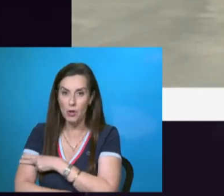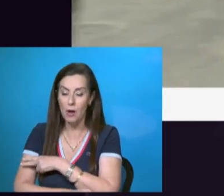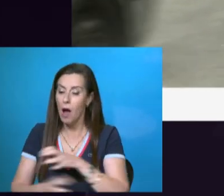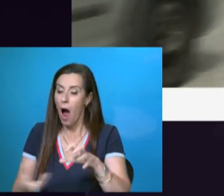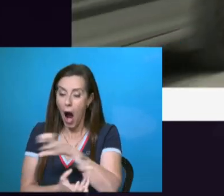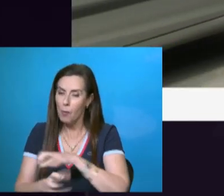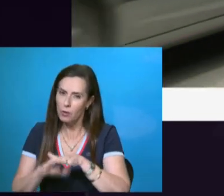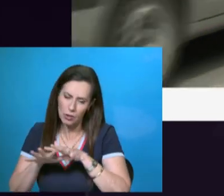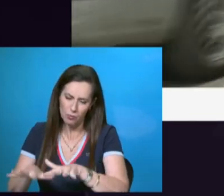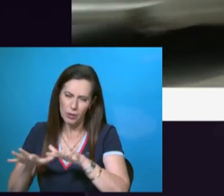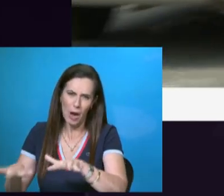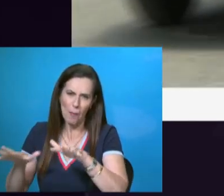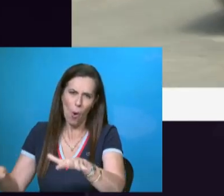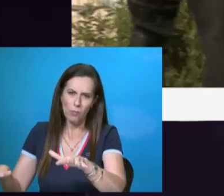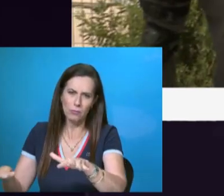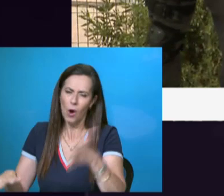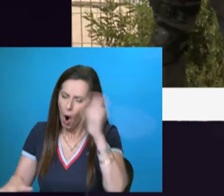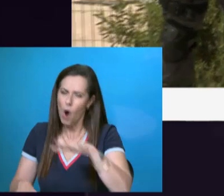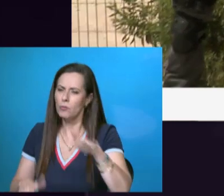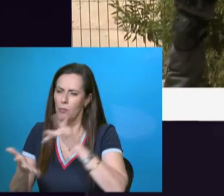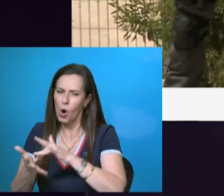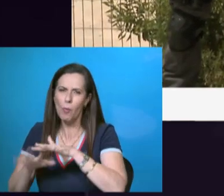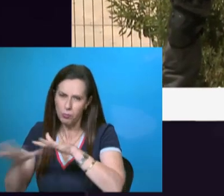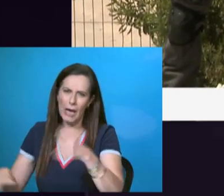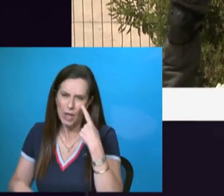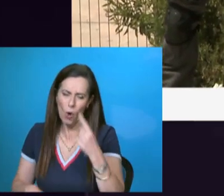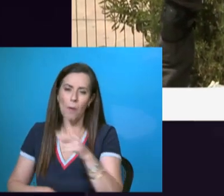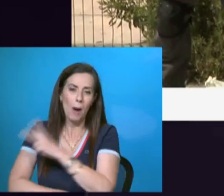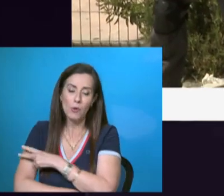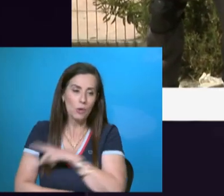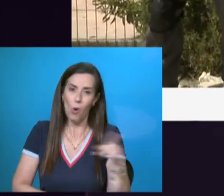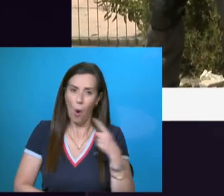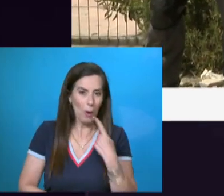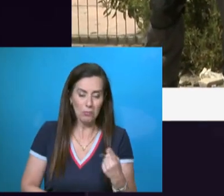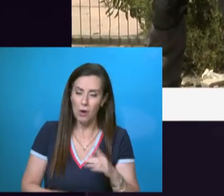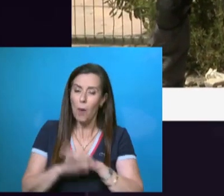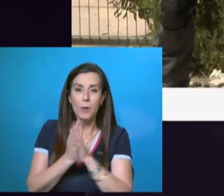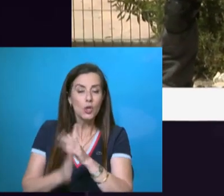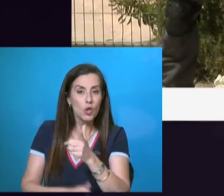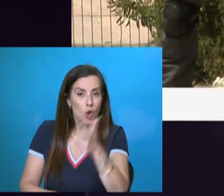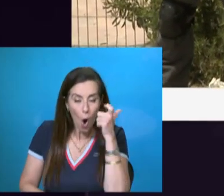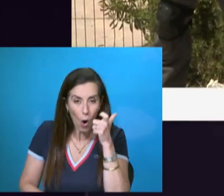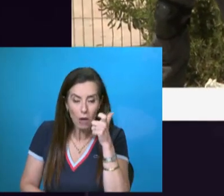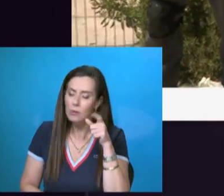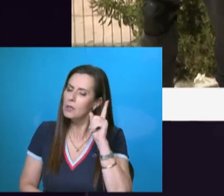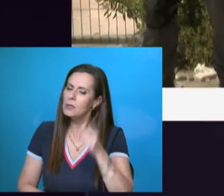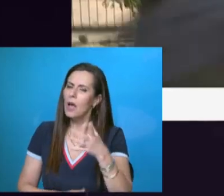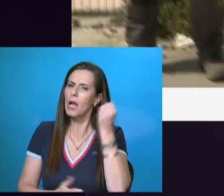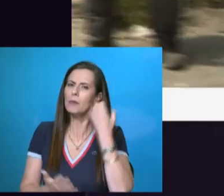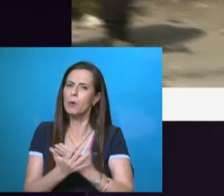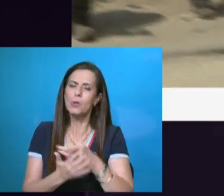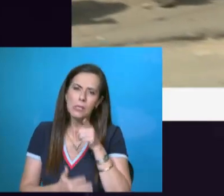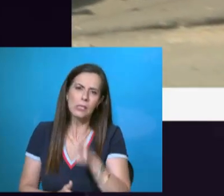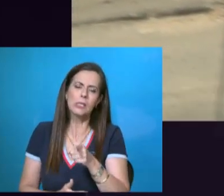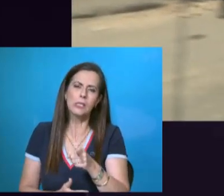ילכו והתגברו לעוד שכונות במזרח ירושלים. במשטרה מצדם אומרים, כל מי שיורה זיקוקים צריך לדעת שזה